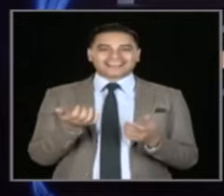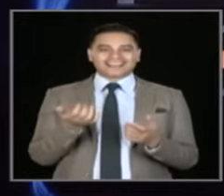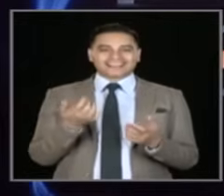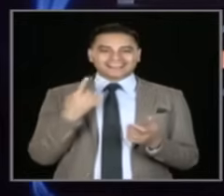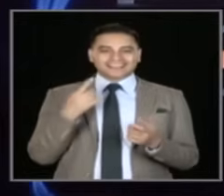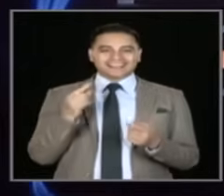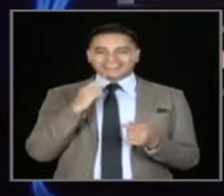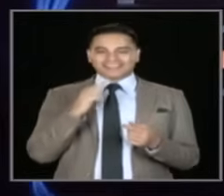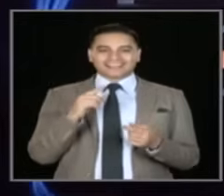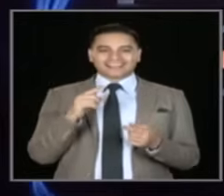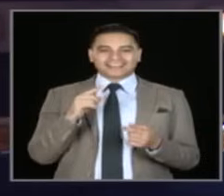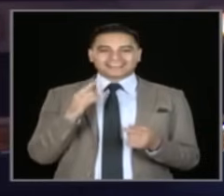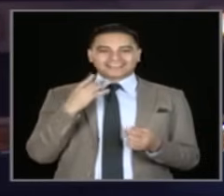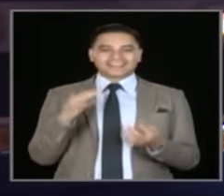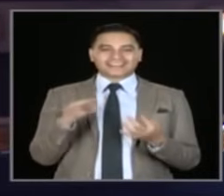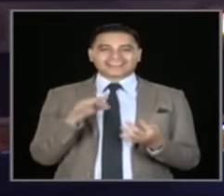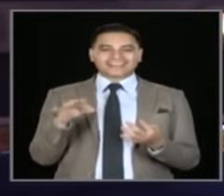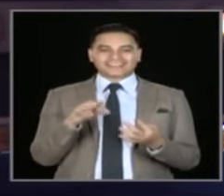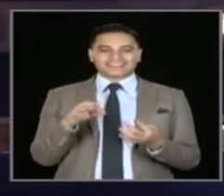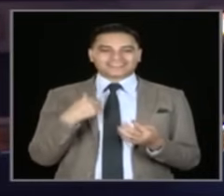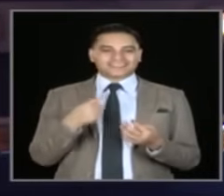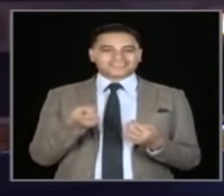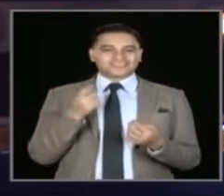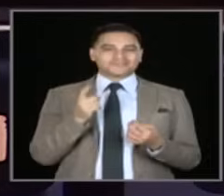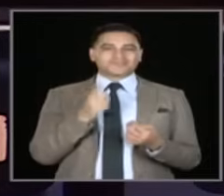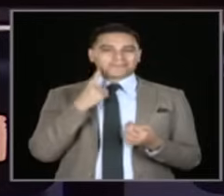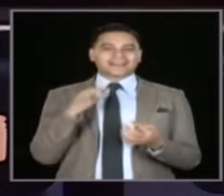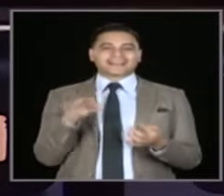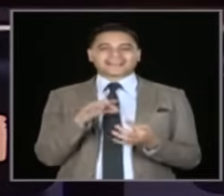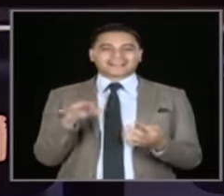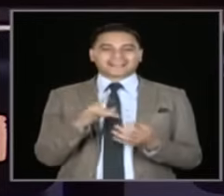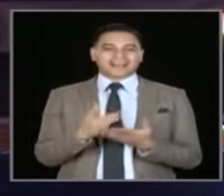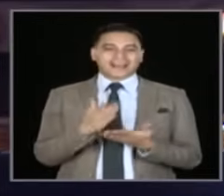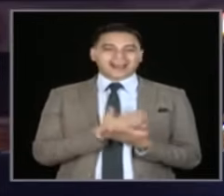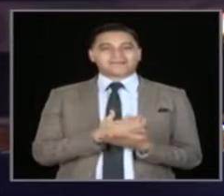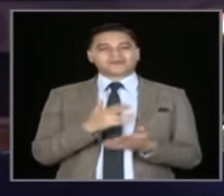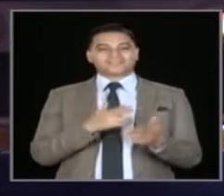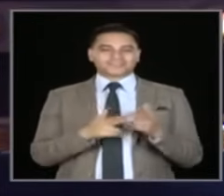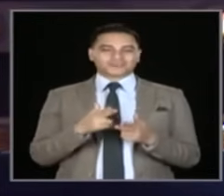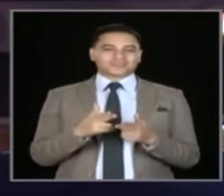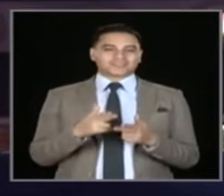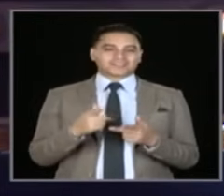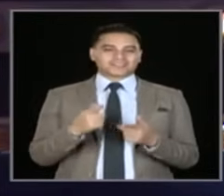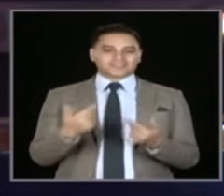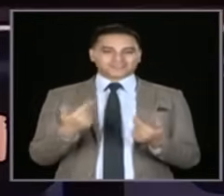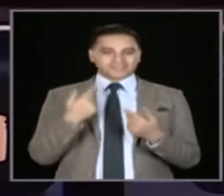لا يعني فين التعلق؟ ولا ده بس قبل التصوير؟ قبل التصوير، وقت التصوير خلاص